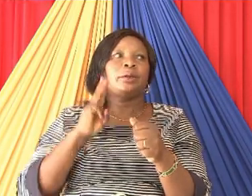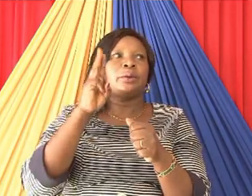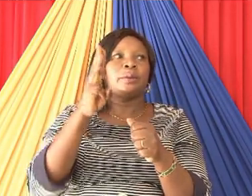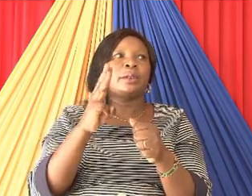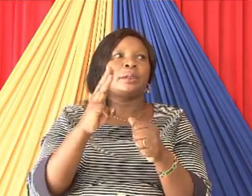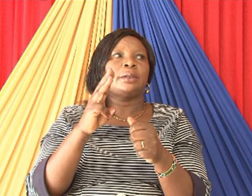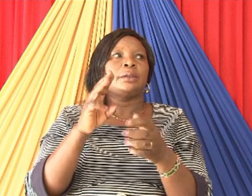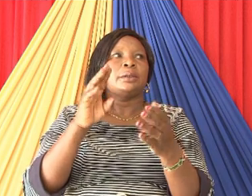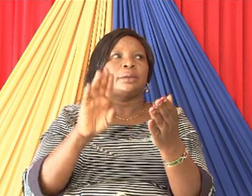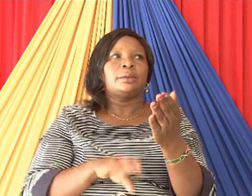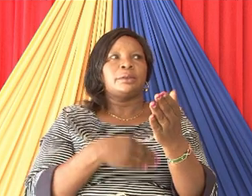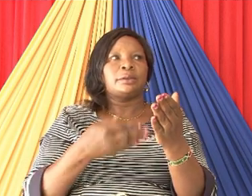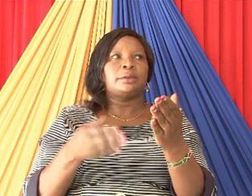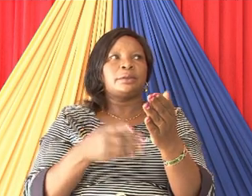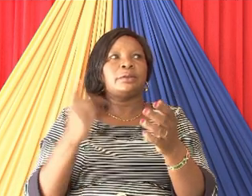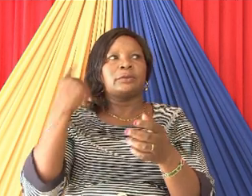wangu wimbo wa mpenzi